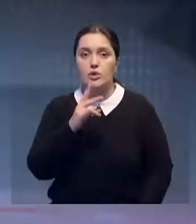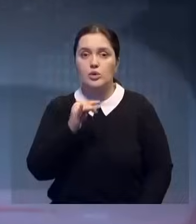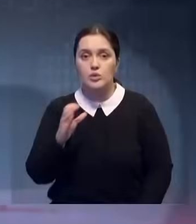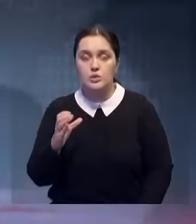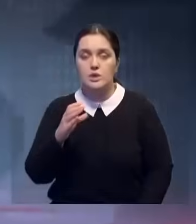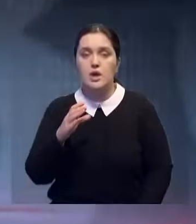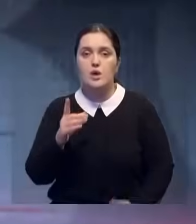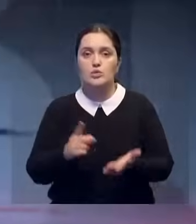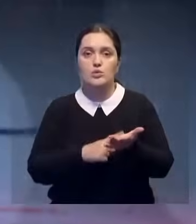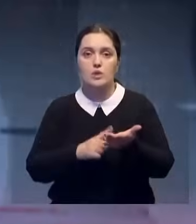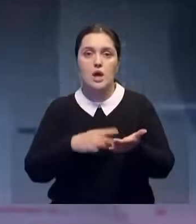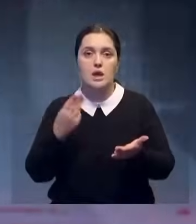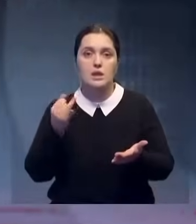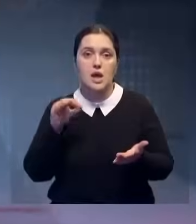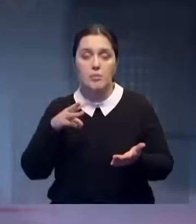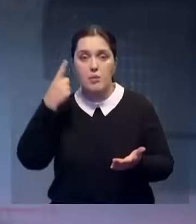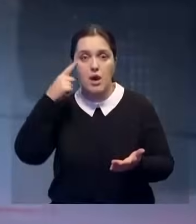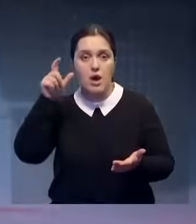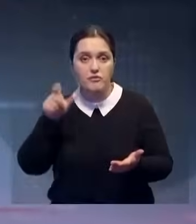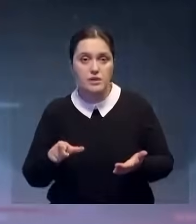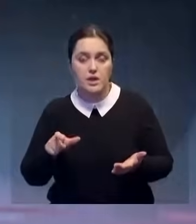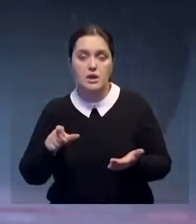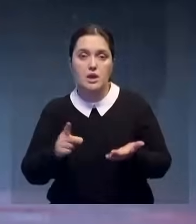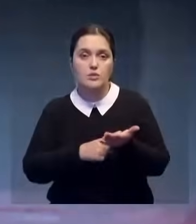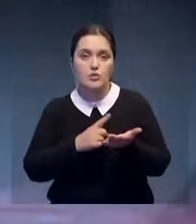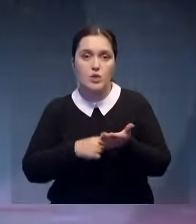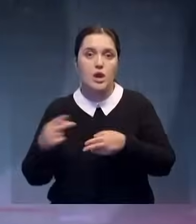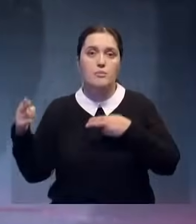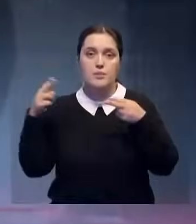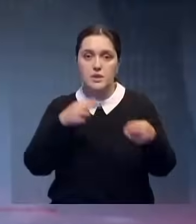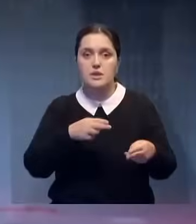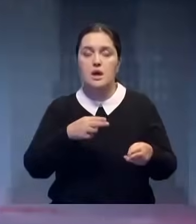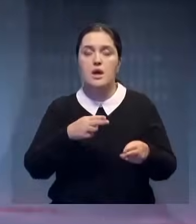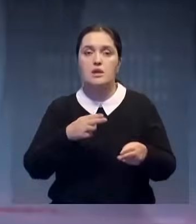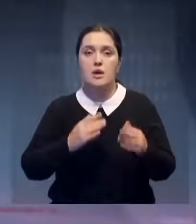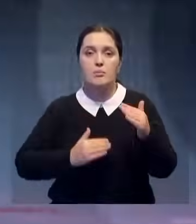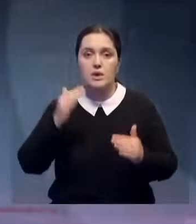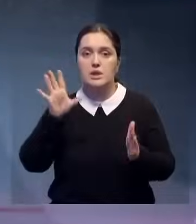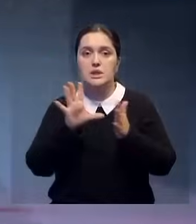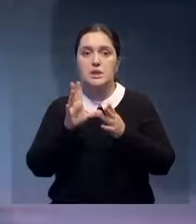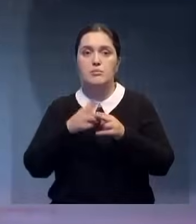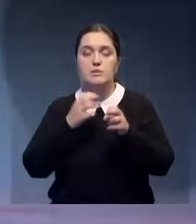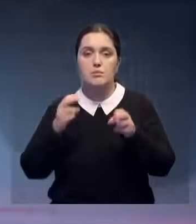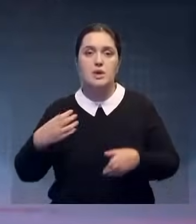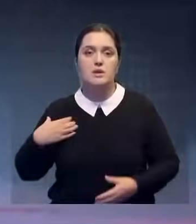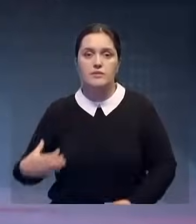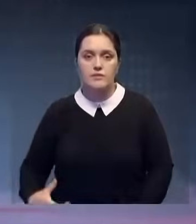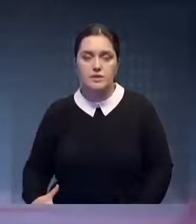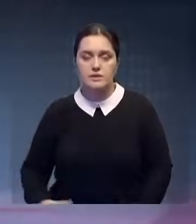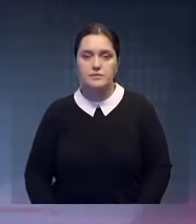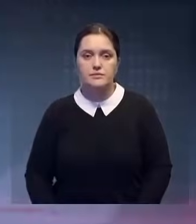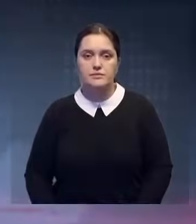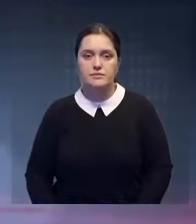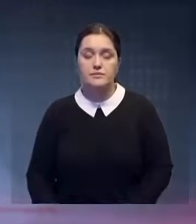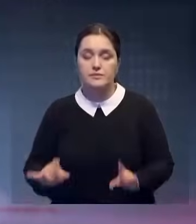Евроньюз и журнал «Тайм». Причем автор последнего отмечает, что поездка в регион направлена на повышение энергетической безопасности